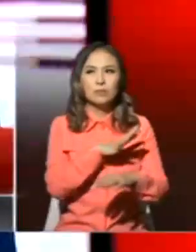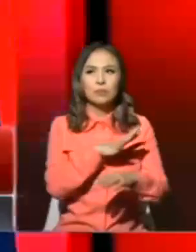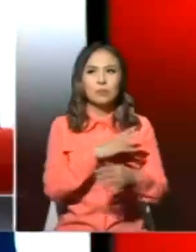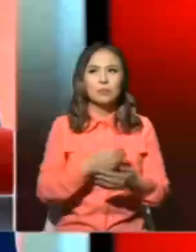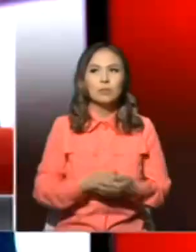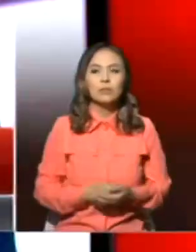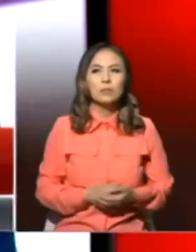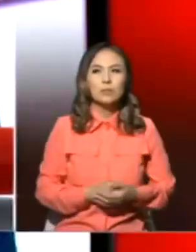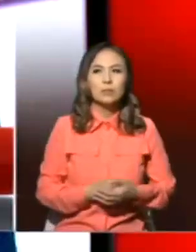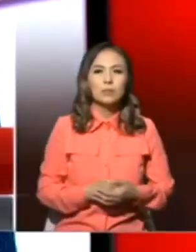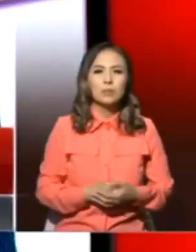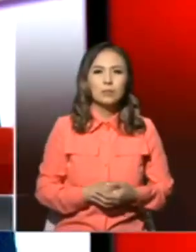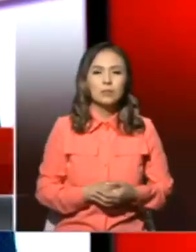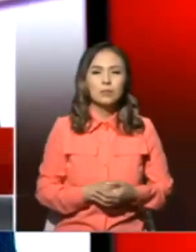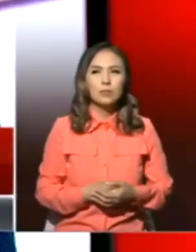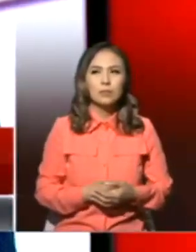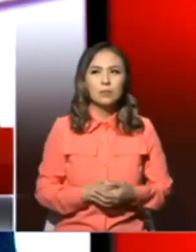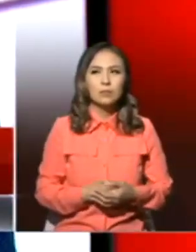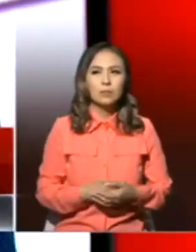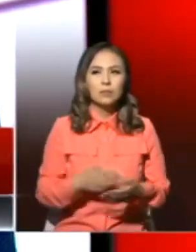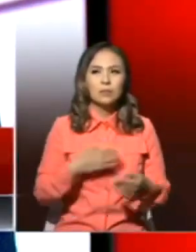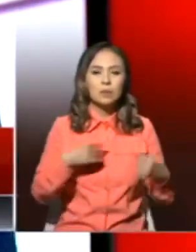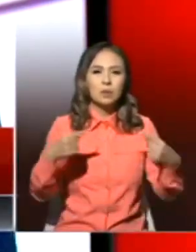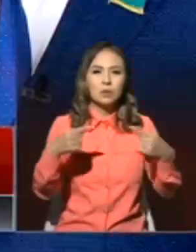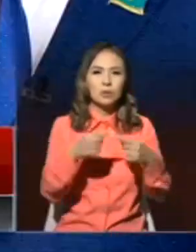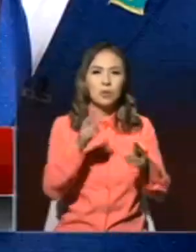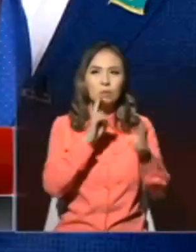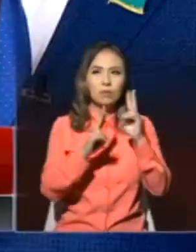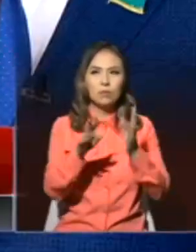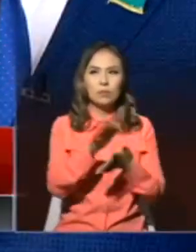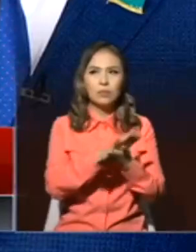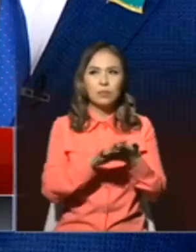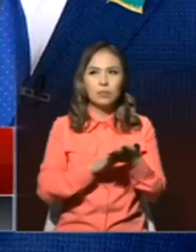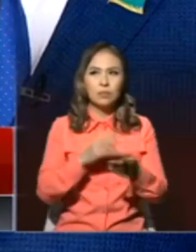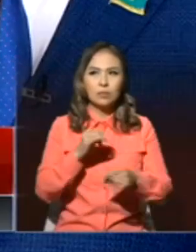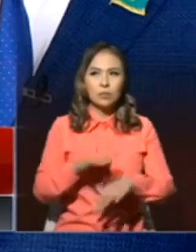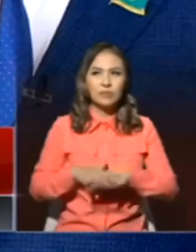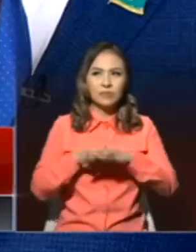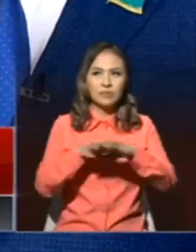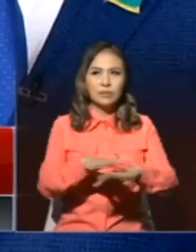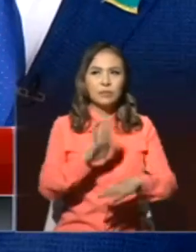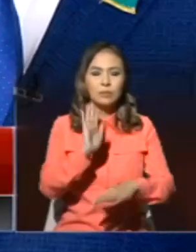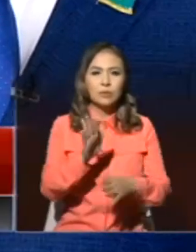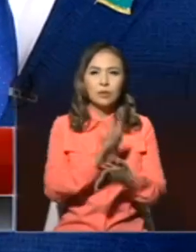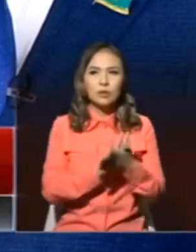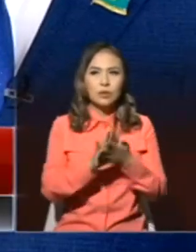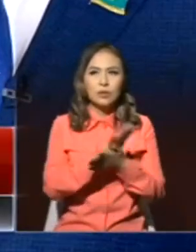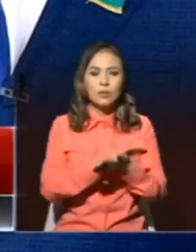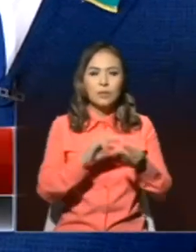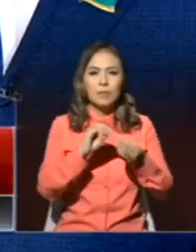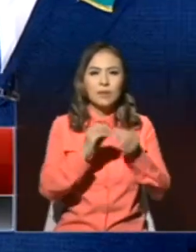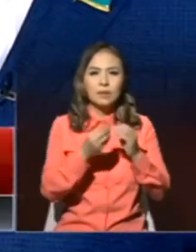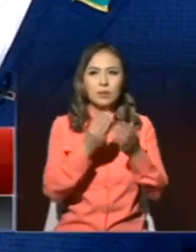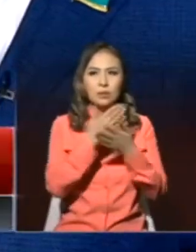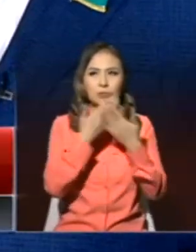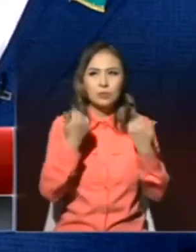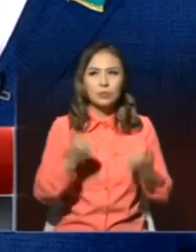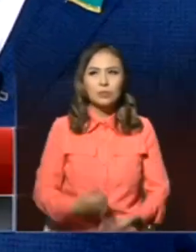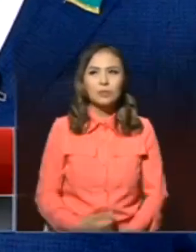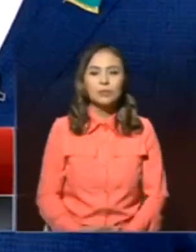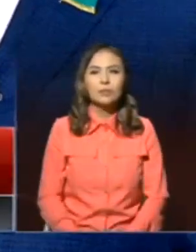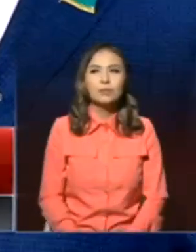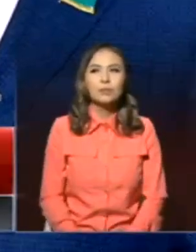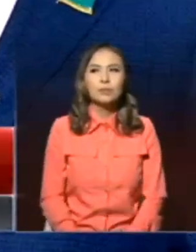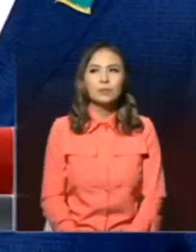оны нақты жағдай тіркелсе, бізге келіп өтініш білдірсе, біз оны бөлеміз. Одан емдей аласыздар ма? Жоқ деген сөз. Яғни емдей аласыздар ғой. Тек